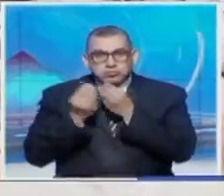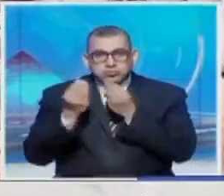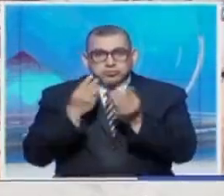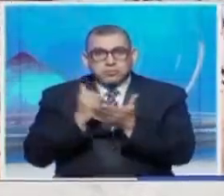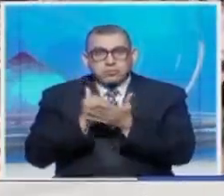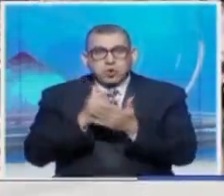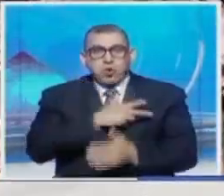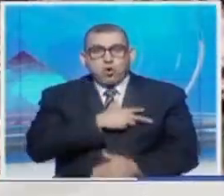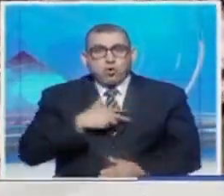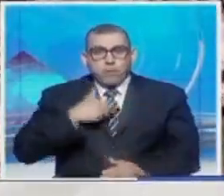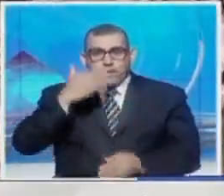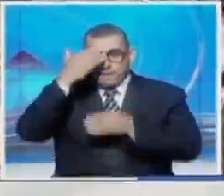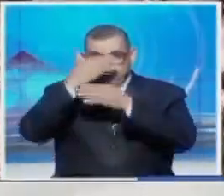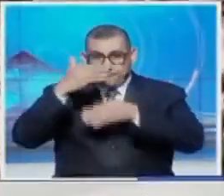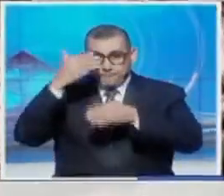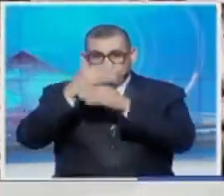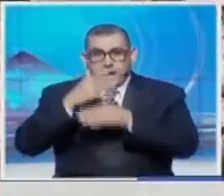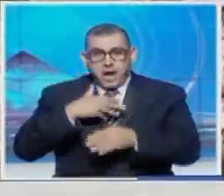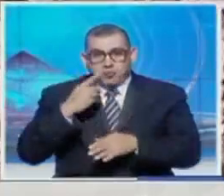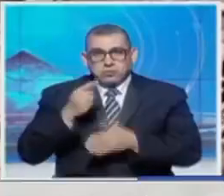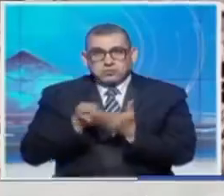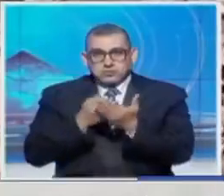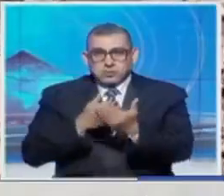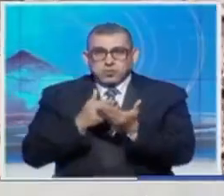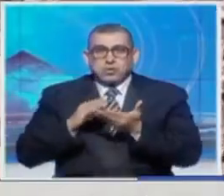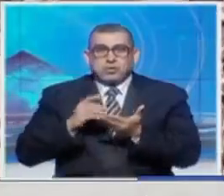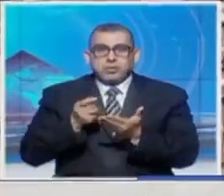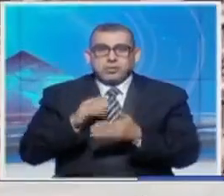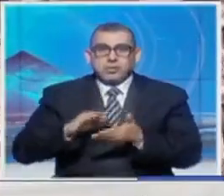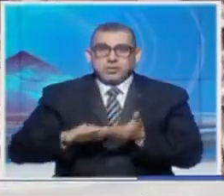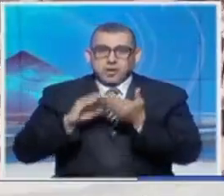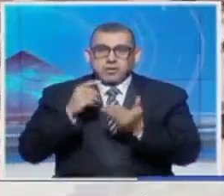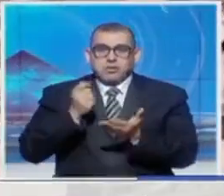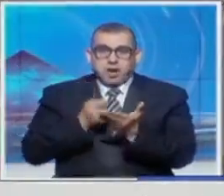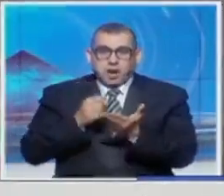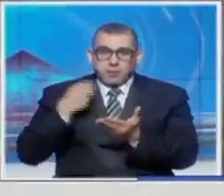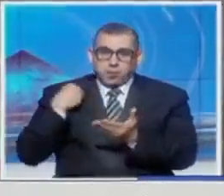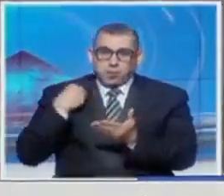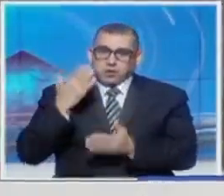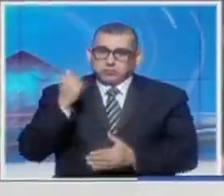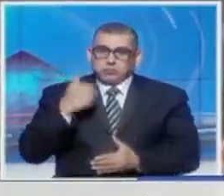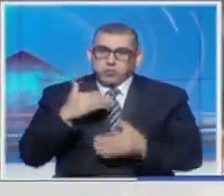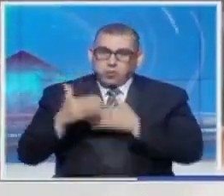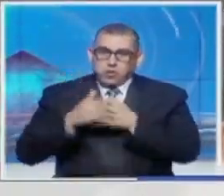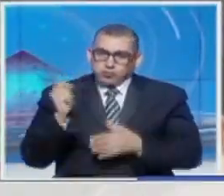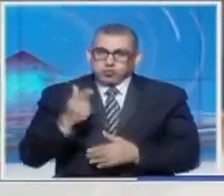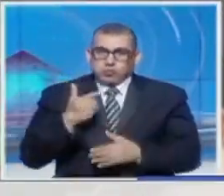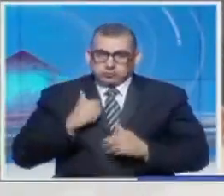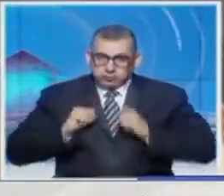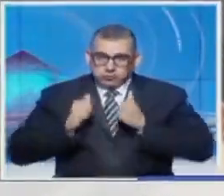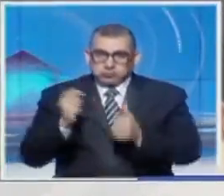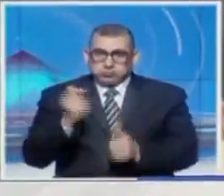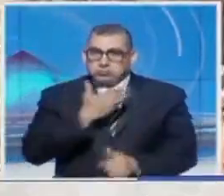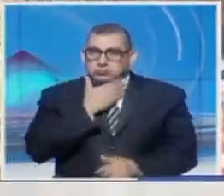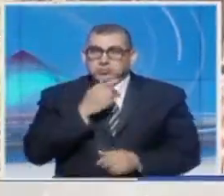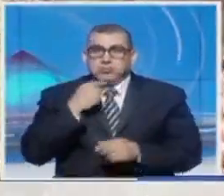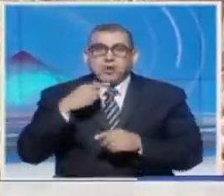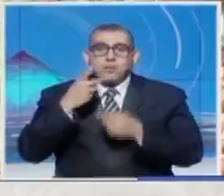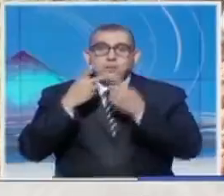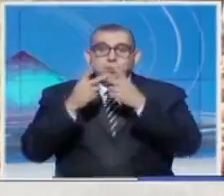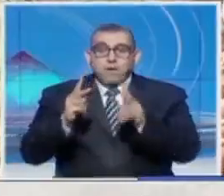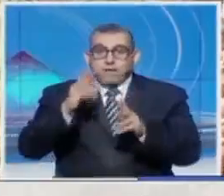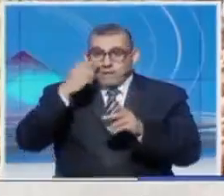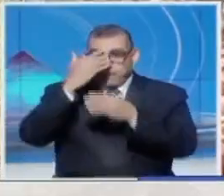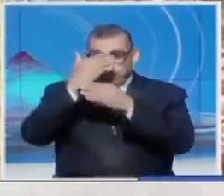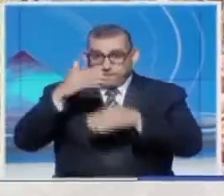مع السلطات المغربية أن يرسل طلب المساعدة في وقت قريب، وأكد أنه بعد الحصول على الضوء الأخضر من